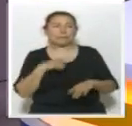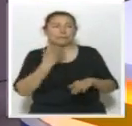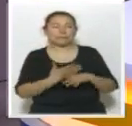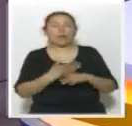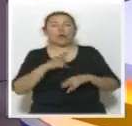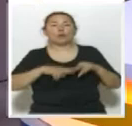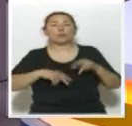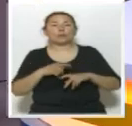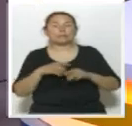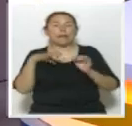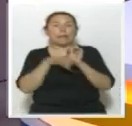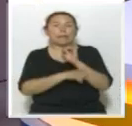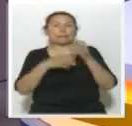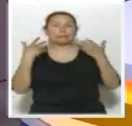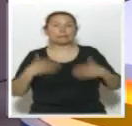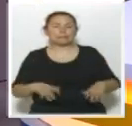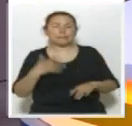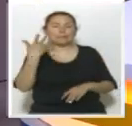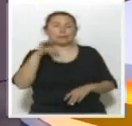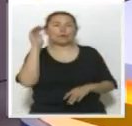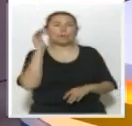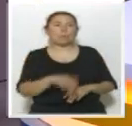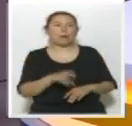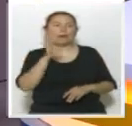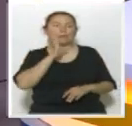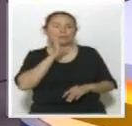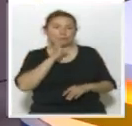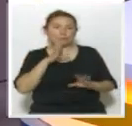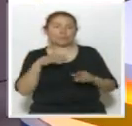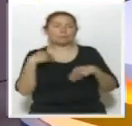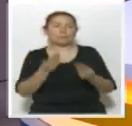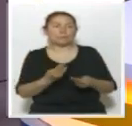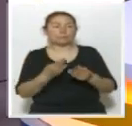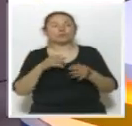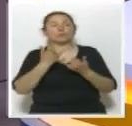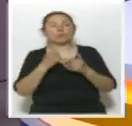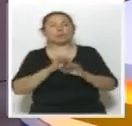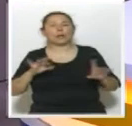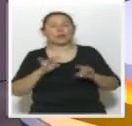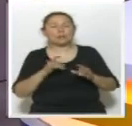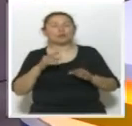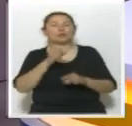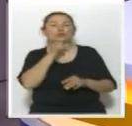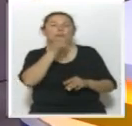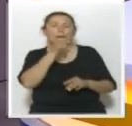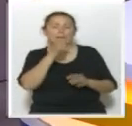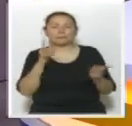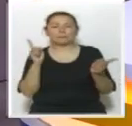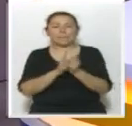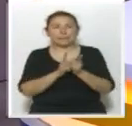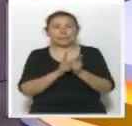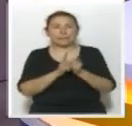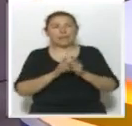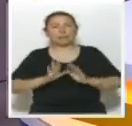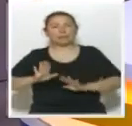құрылысы аяқталса, Жаңаөзенді күніне 50 мың текше метр сумен қамти алады. Бұл туралы бүгін журналистермен кездескен Жаңаөзен қаласы әкімінің